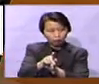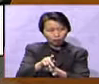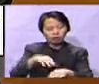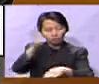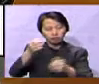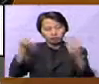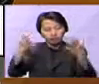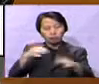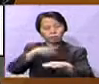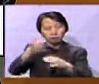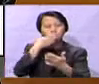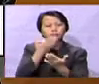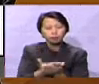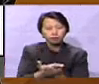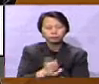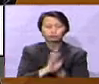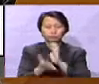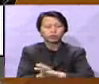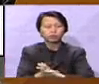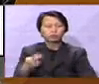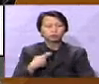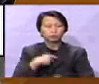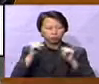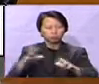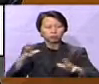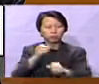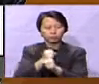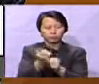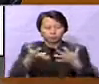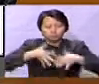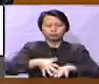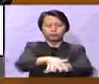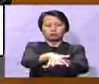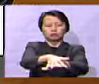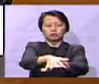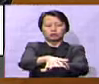baik supaya kita dapat gembelingkan semua